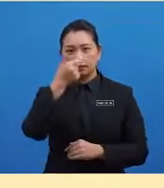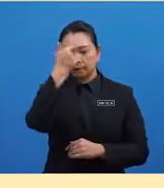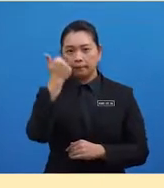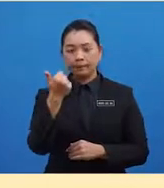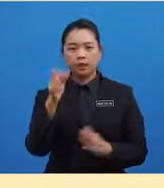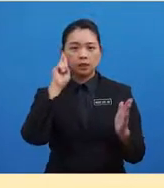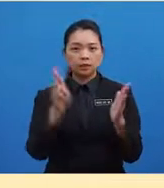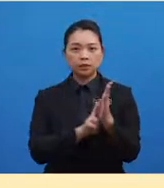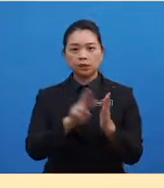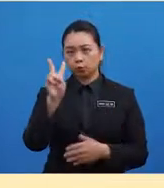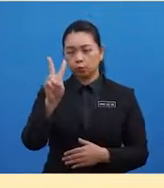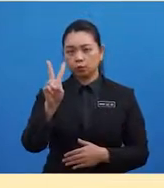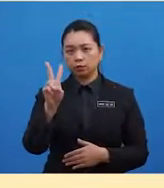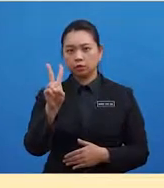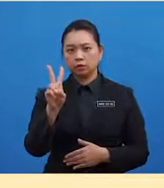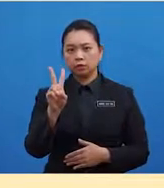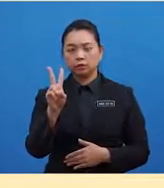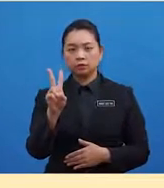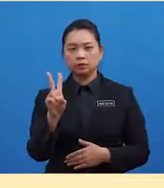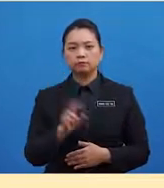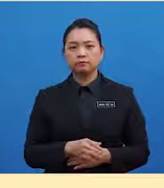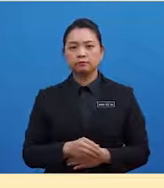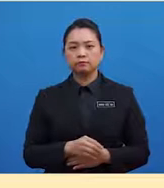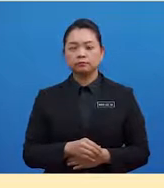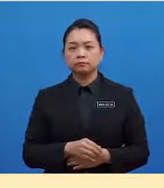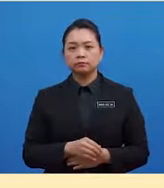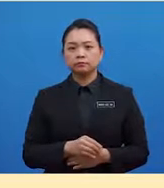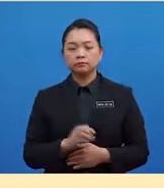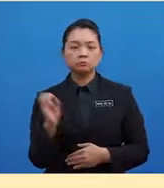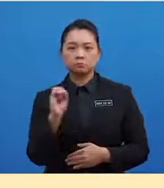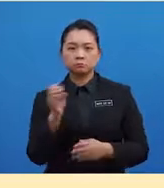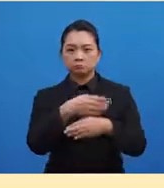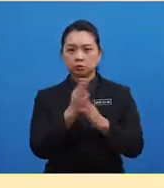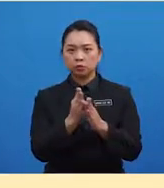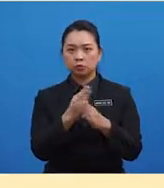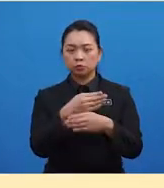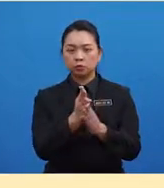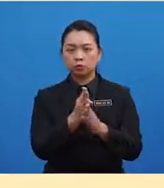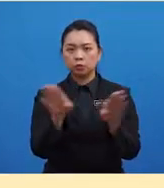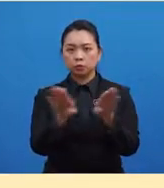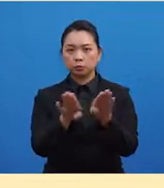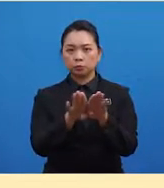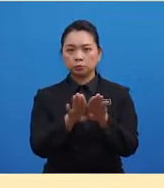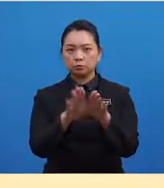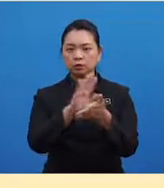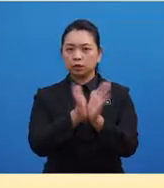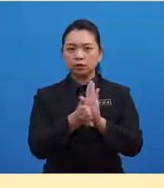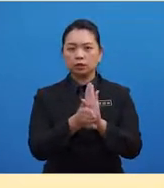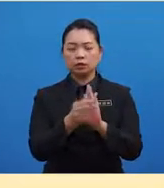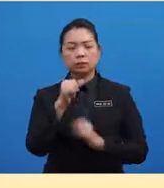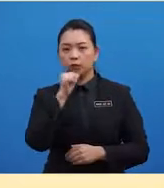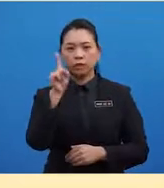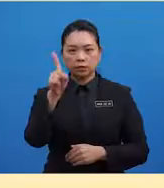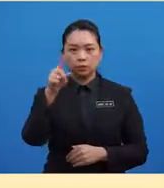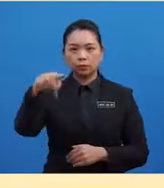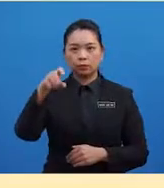kedua tidak memadai salah satu perkara iaitu tidak mempunyai bentuk yang tertutup, maka ia bukan sebuah